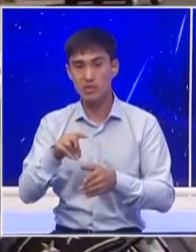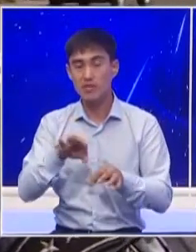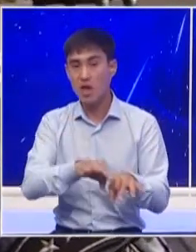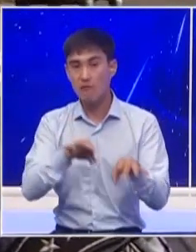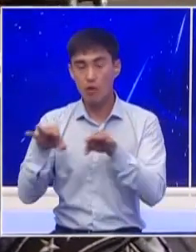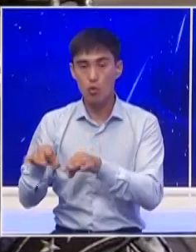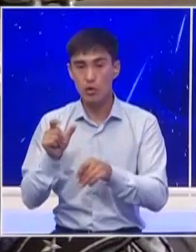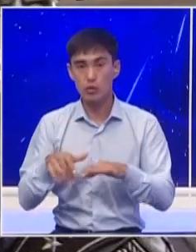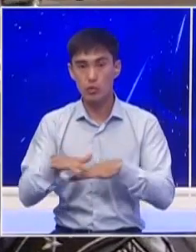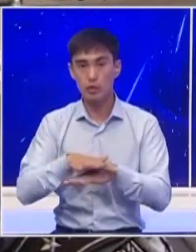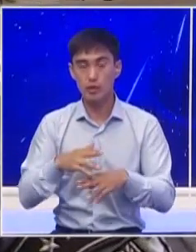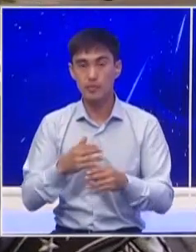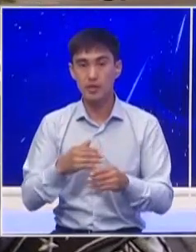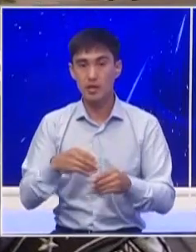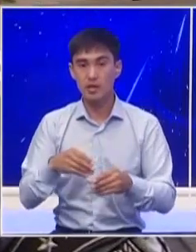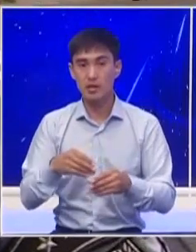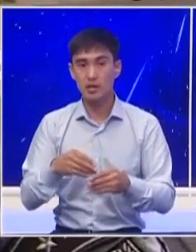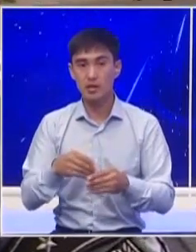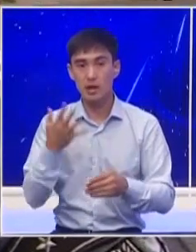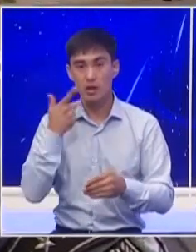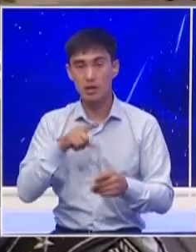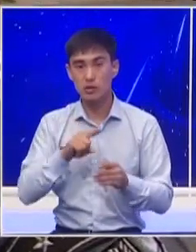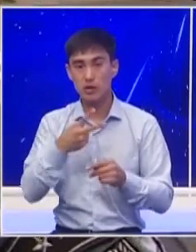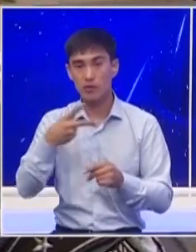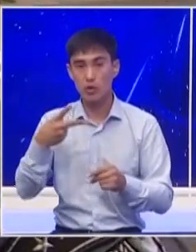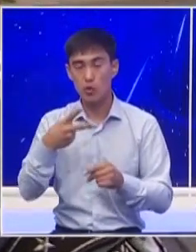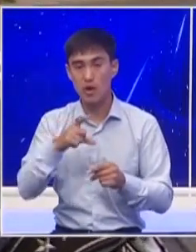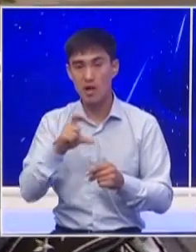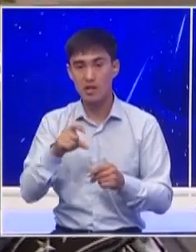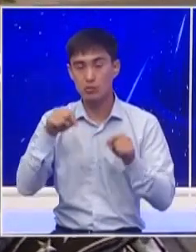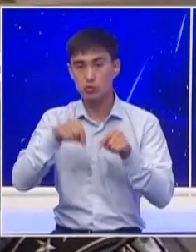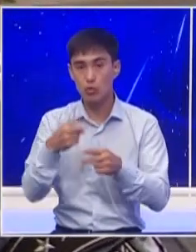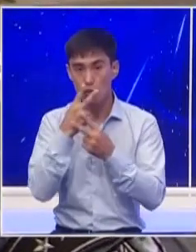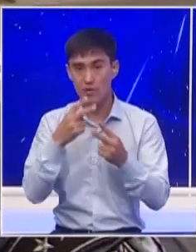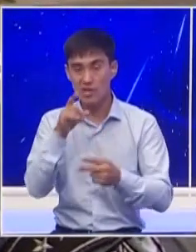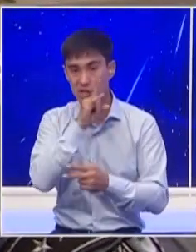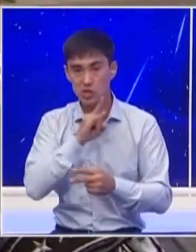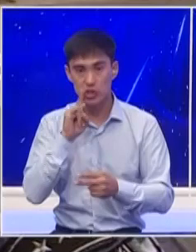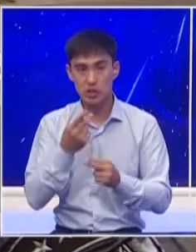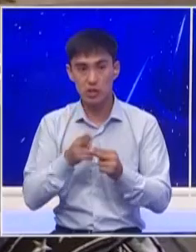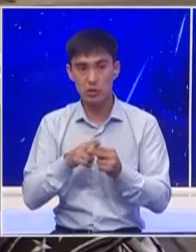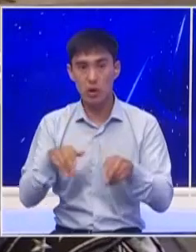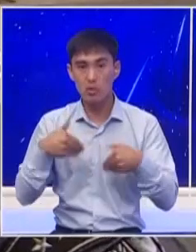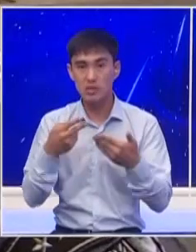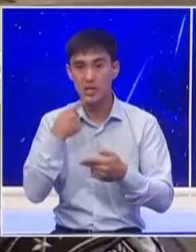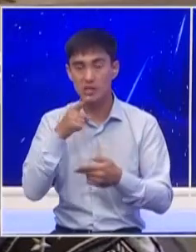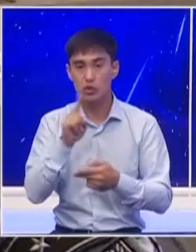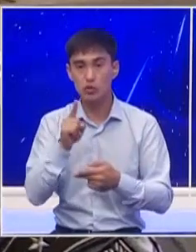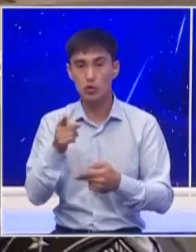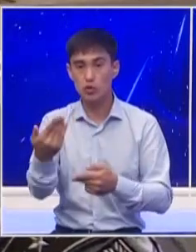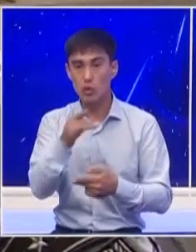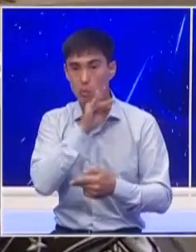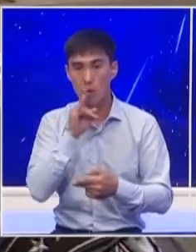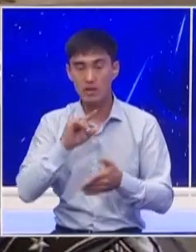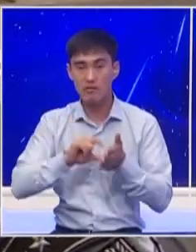эвакуировали жителей данного дома. Далее, когда спускались на второй этаж, мы увидели женщину, которая обратилась к нам и сказала, что ее мать